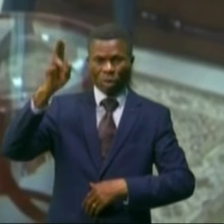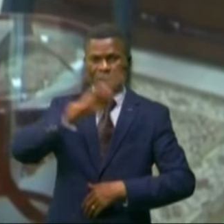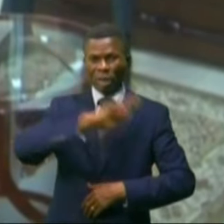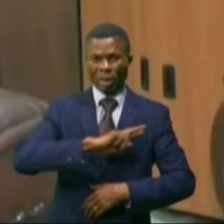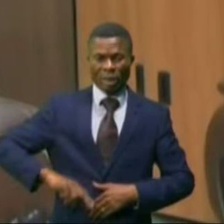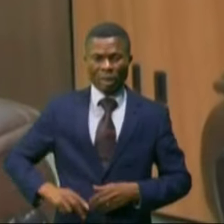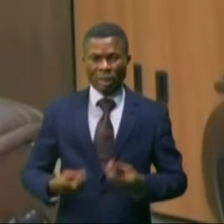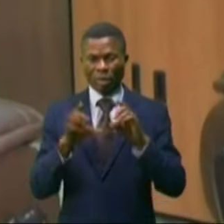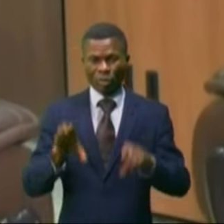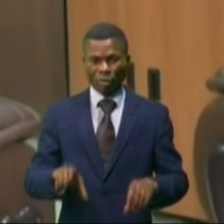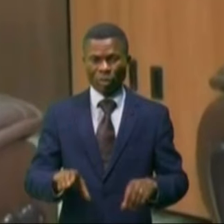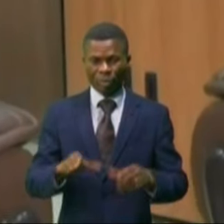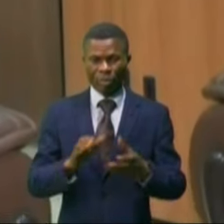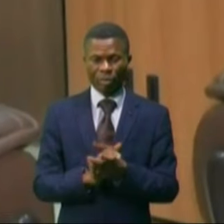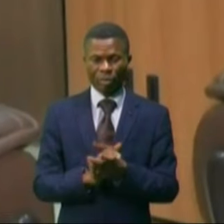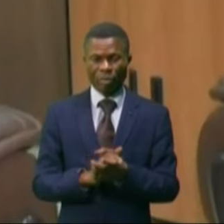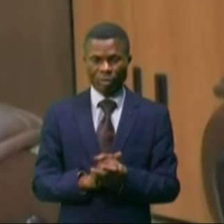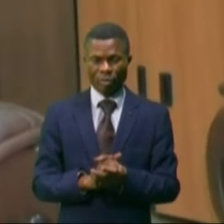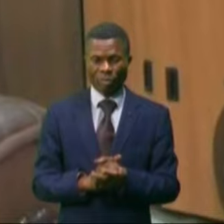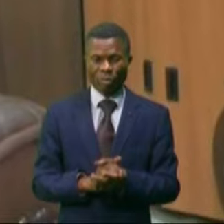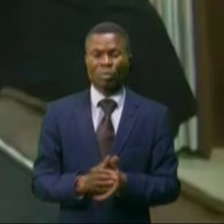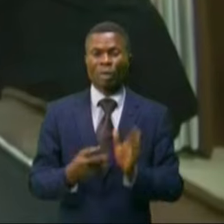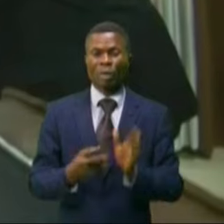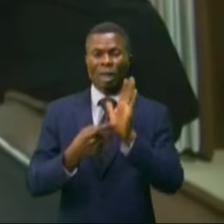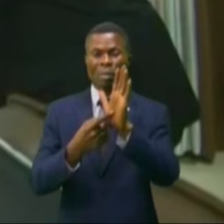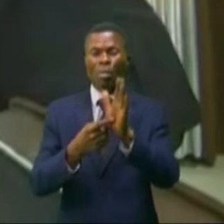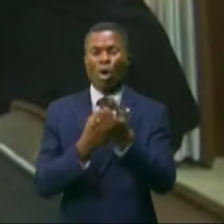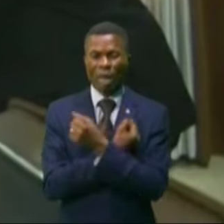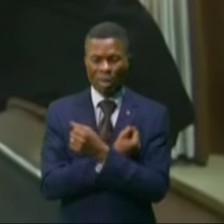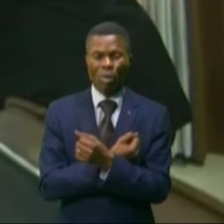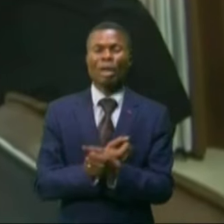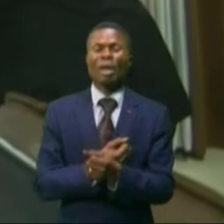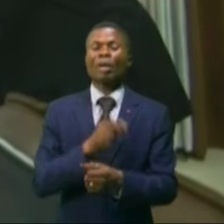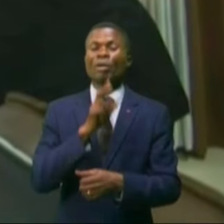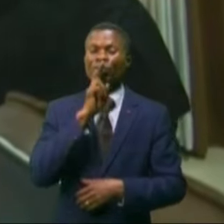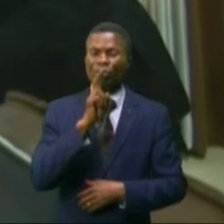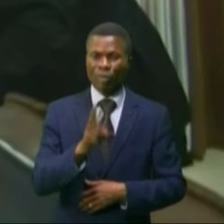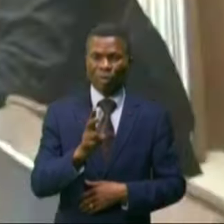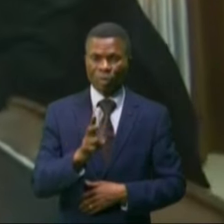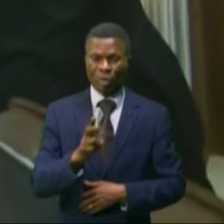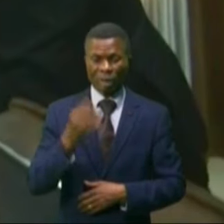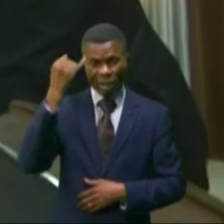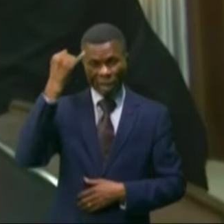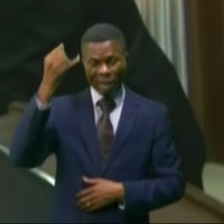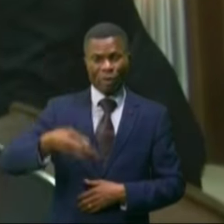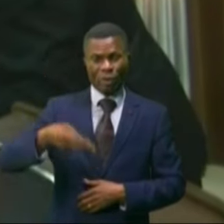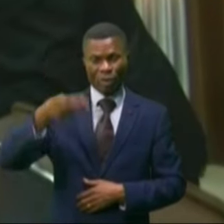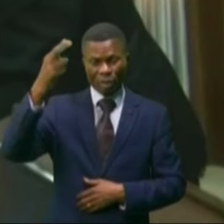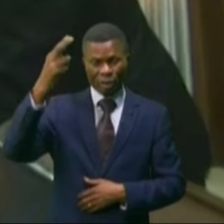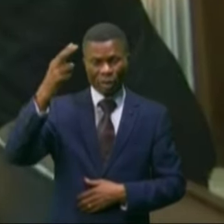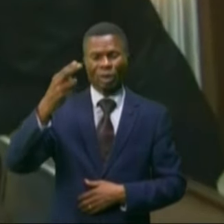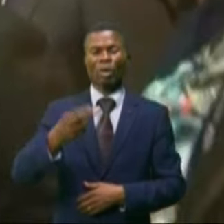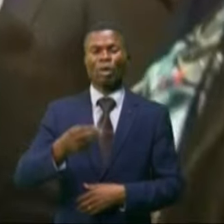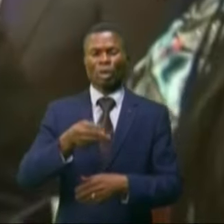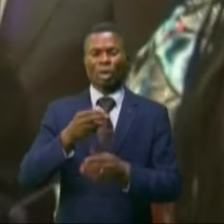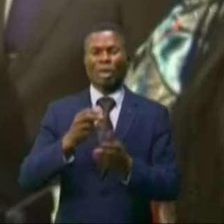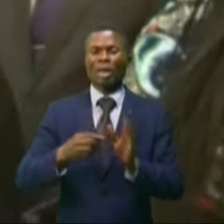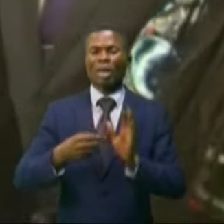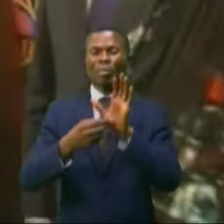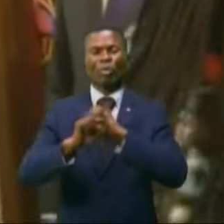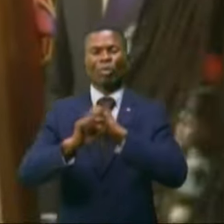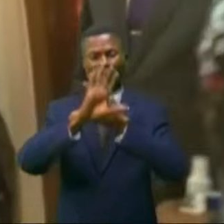République. Un acte républicain qui prouve à suffisance son sens élevé d'intégrité et de